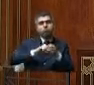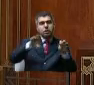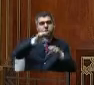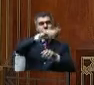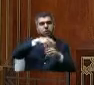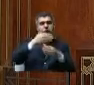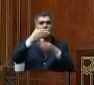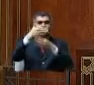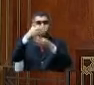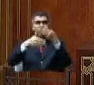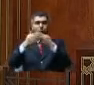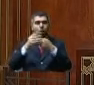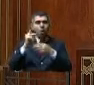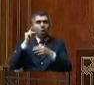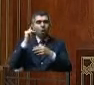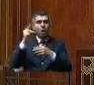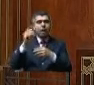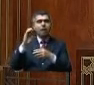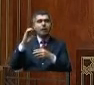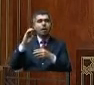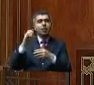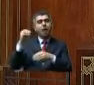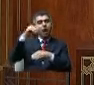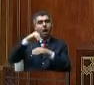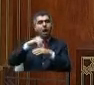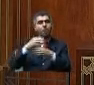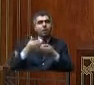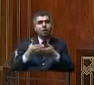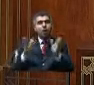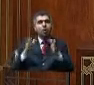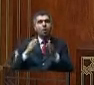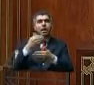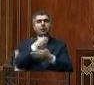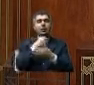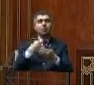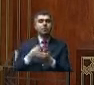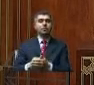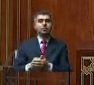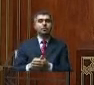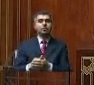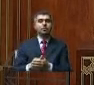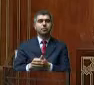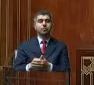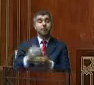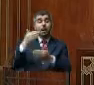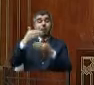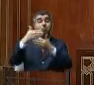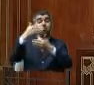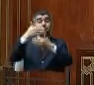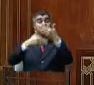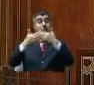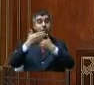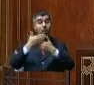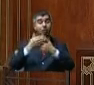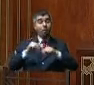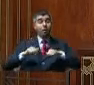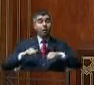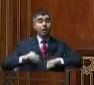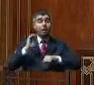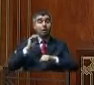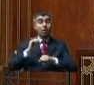مركزين استشفائيين بكل من القنيطرة والدار البيضاء. وفي مجال السكن، لقد شكل تحسين